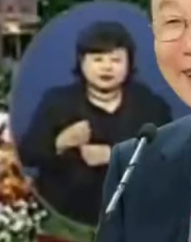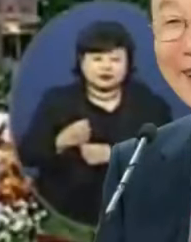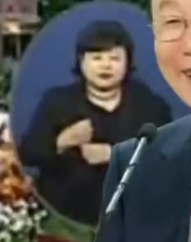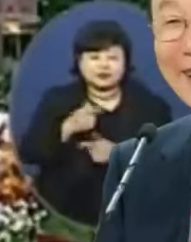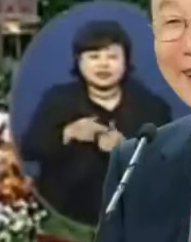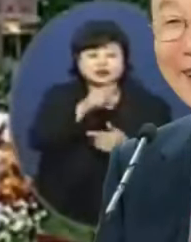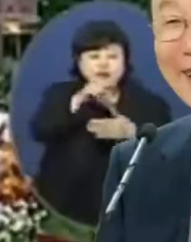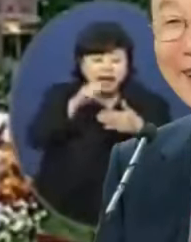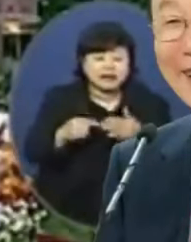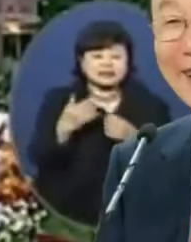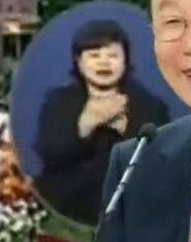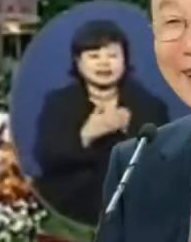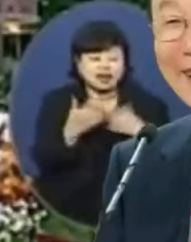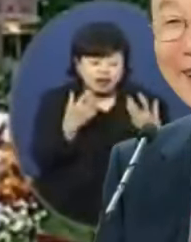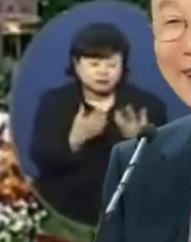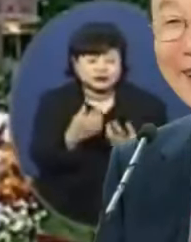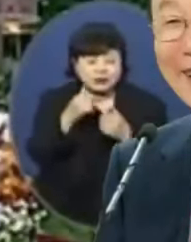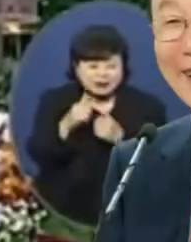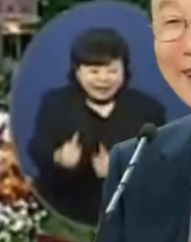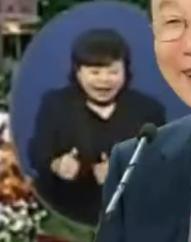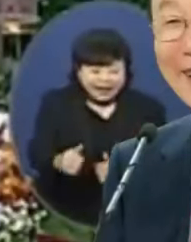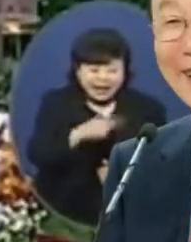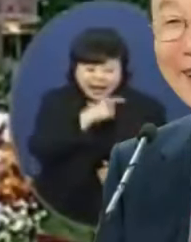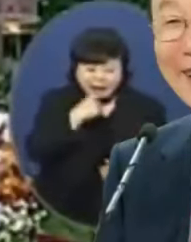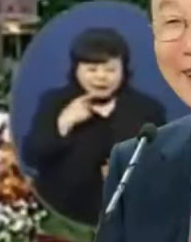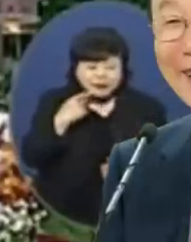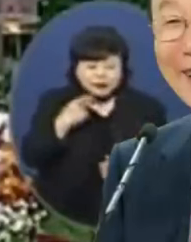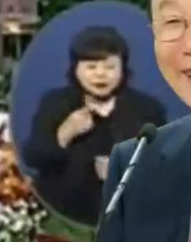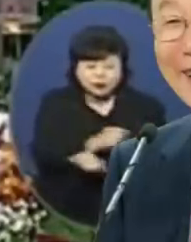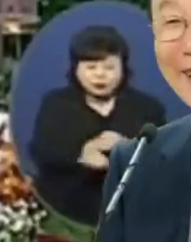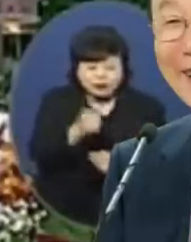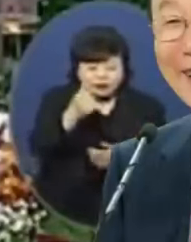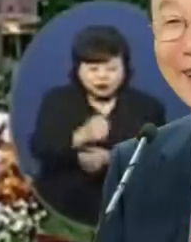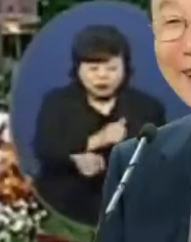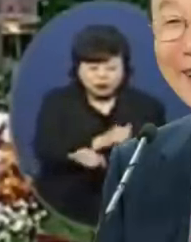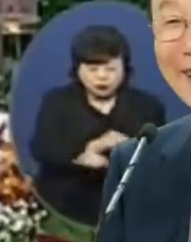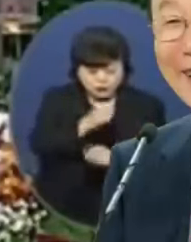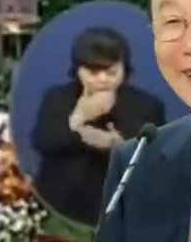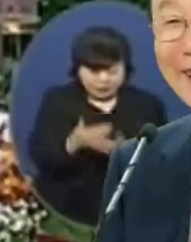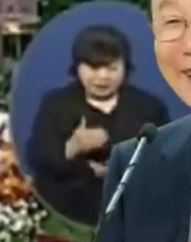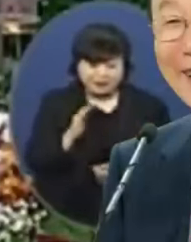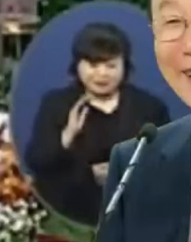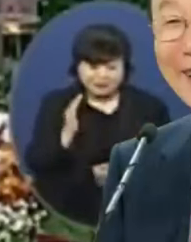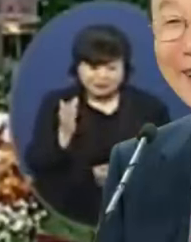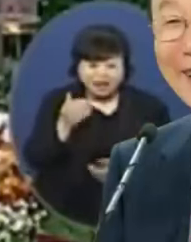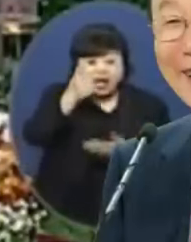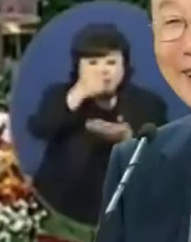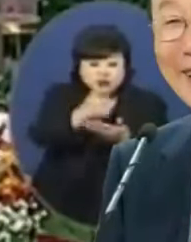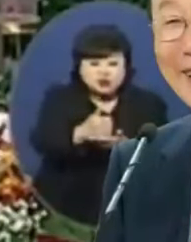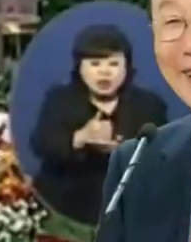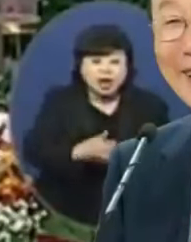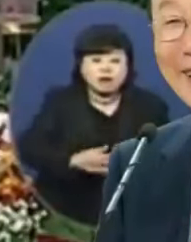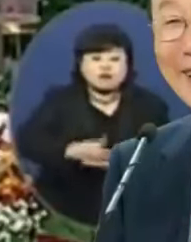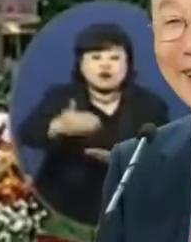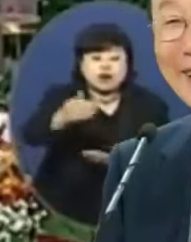그리스도 안에서 그의 은혜의 풍성함을 따라 그의 피로 말미암아 속량꽃 죄사함을 받았도다. 죄가 물러가고 용서의